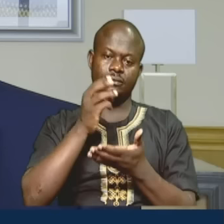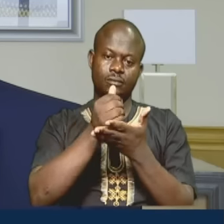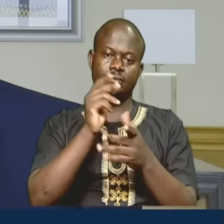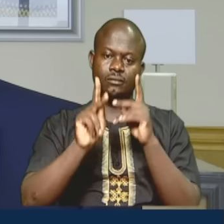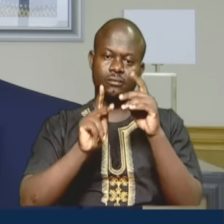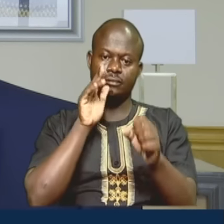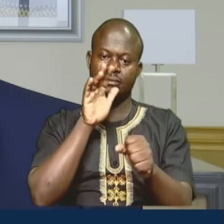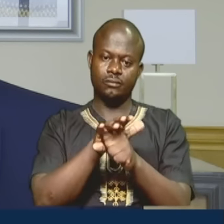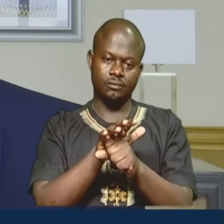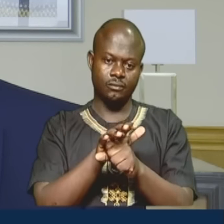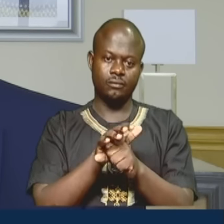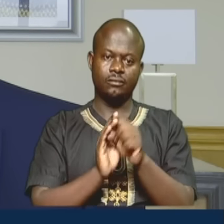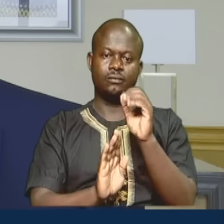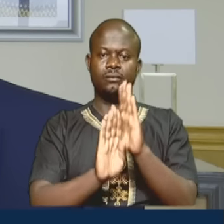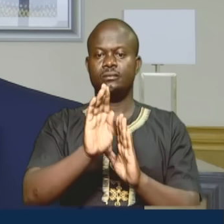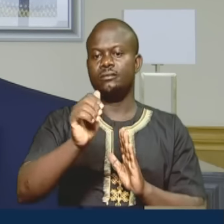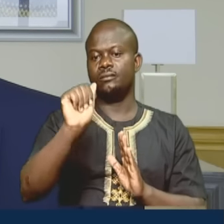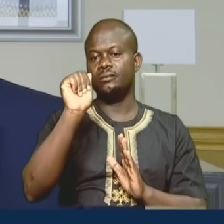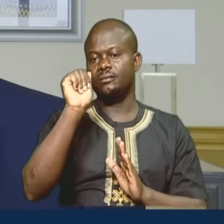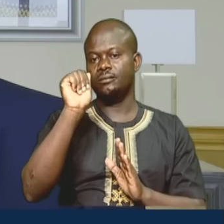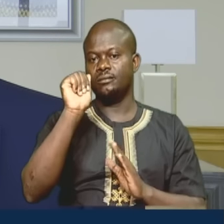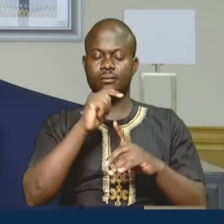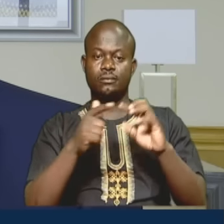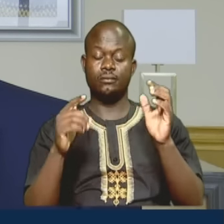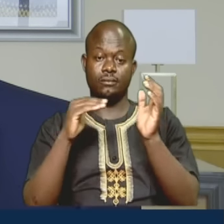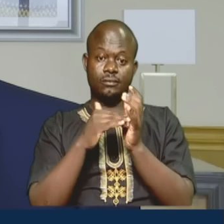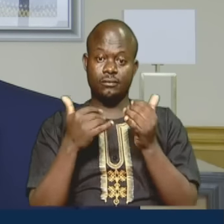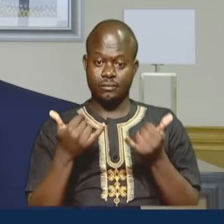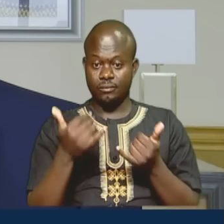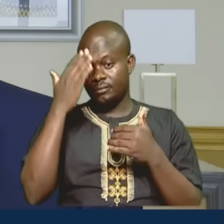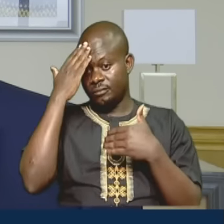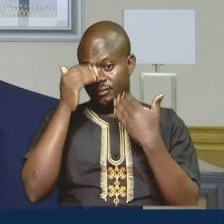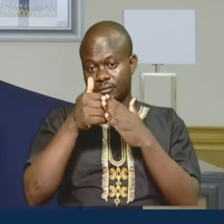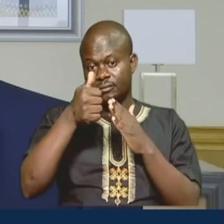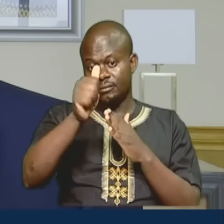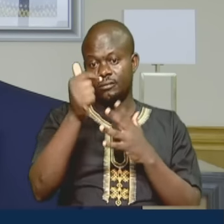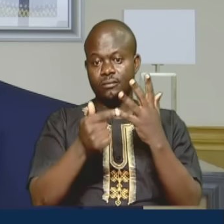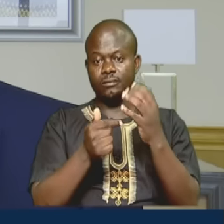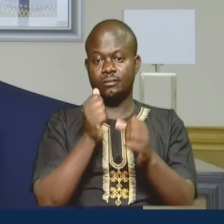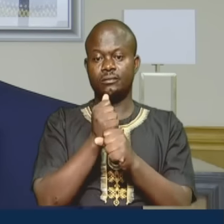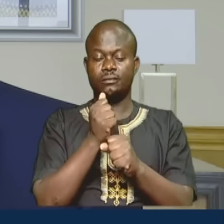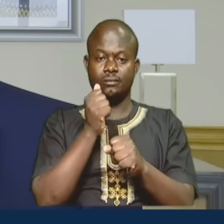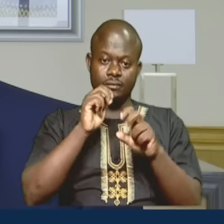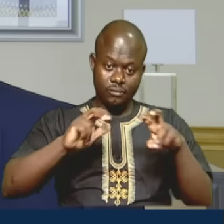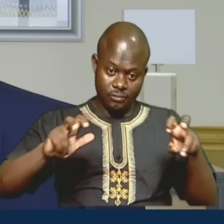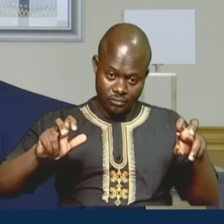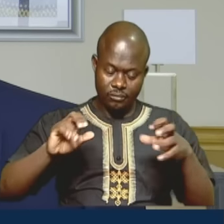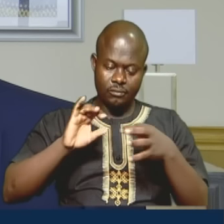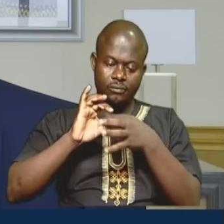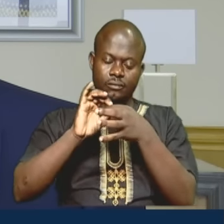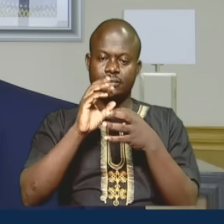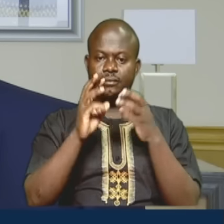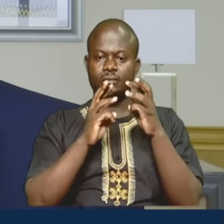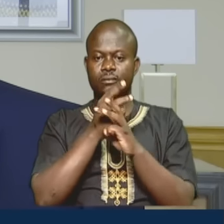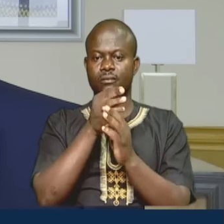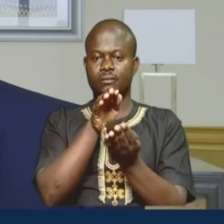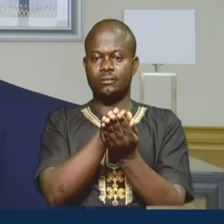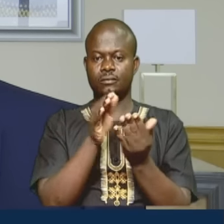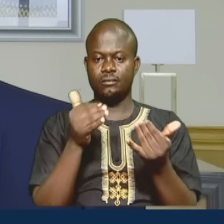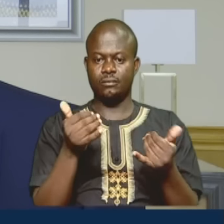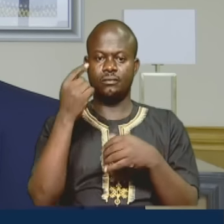benshi kwiteza imbere. Rero kugira ngo ibyo bikorwe twakoze inyigo dufatanyije na World Bank, uyu